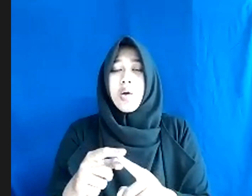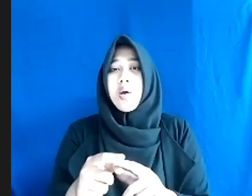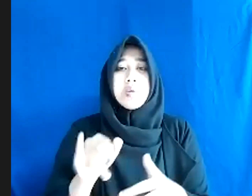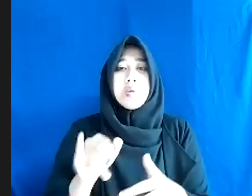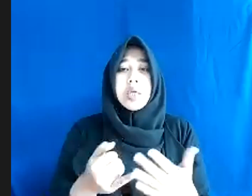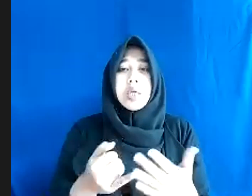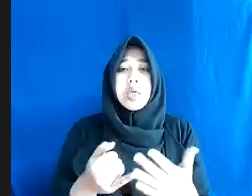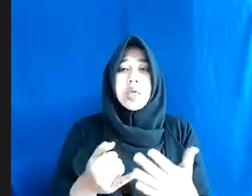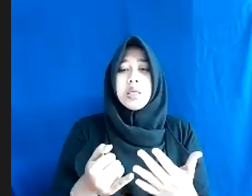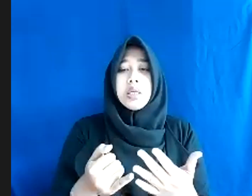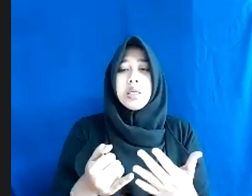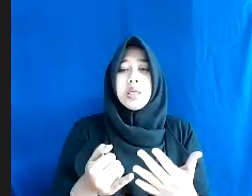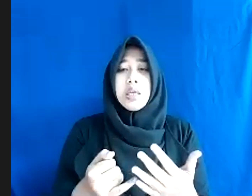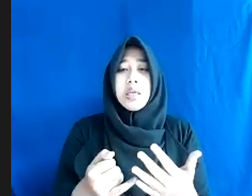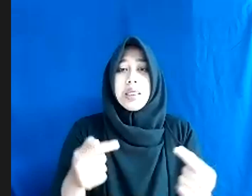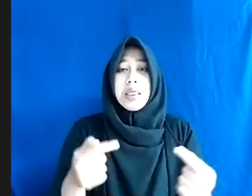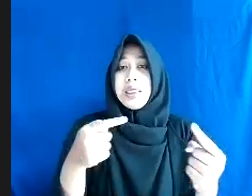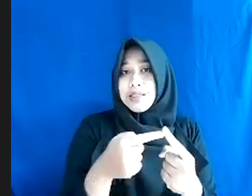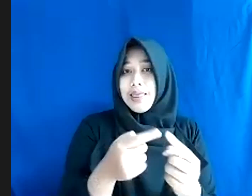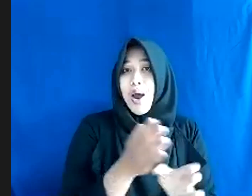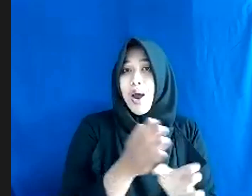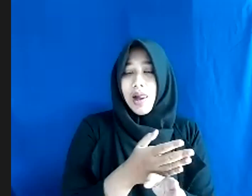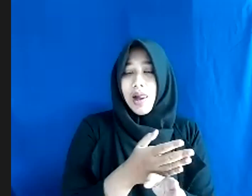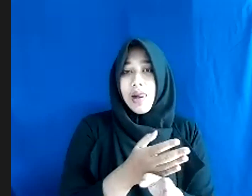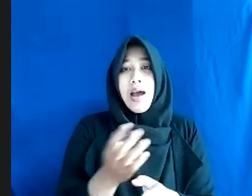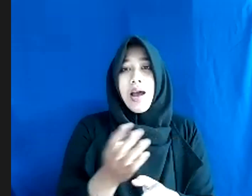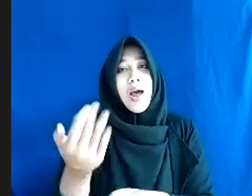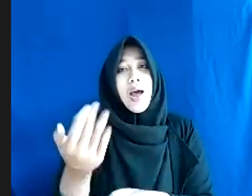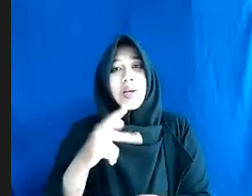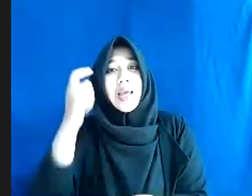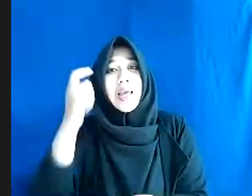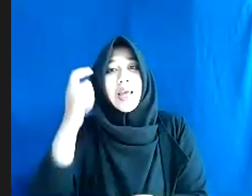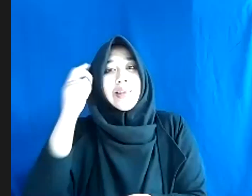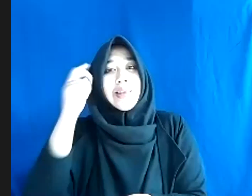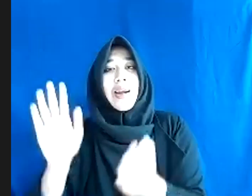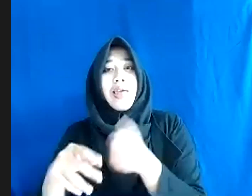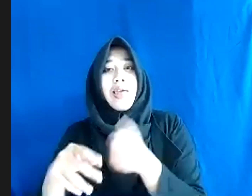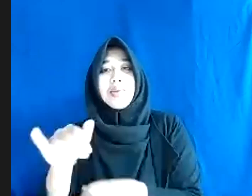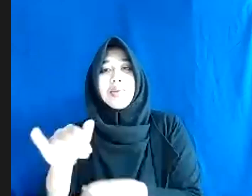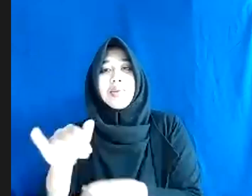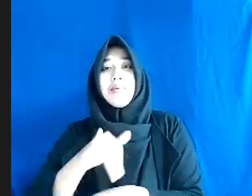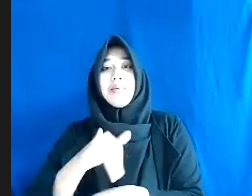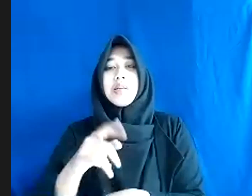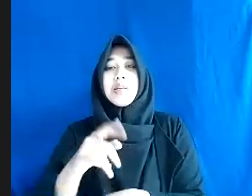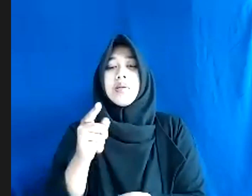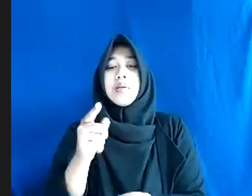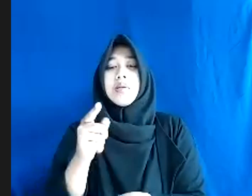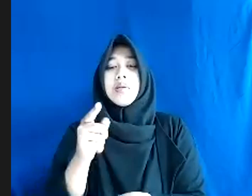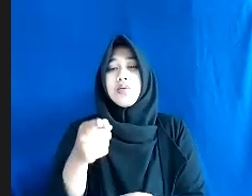awal, maka mari kita ingatkan sama-sama, karena disitulah sebenarnya tugas kenabiannya itu ada di